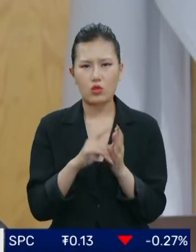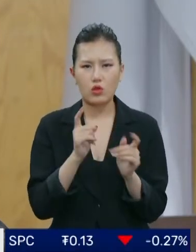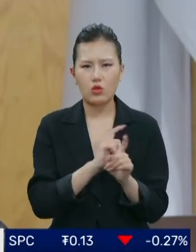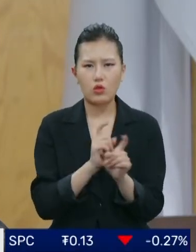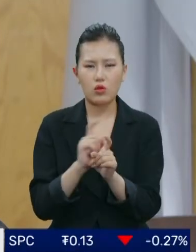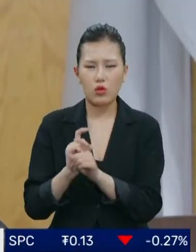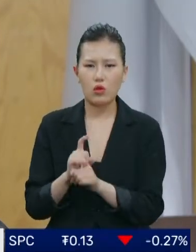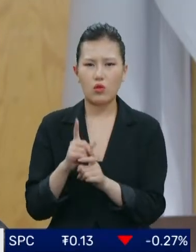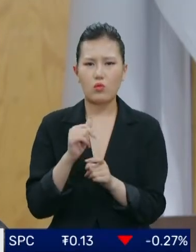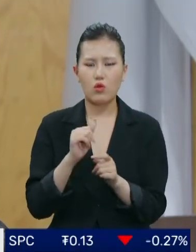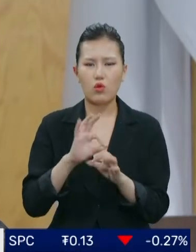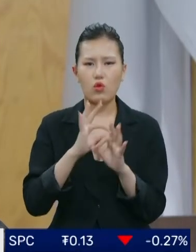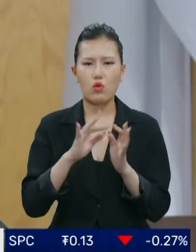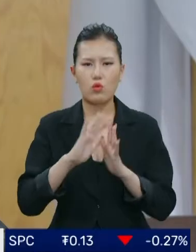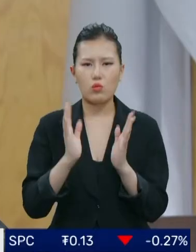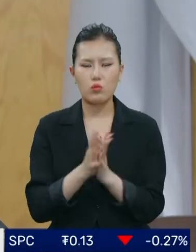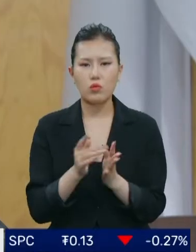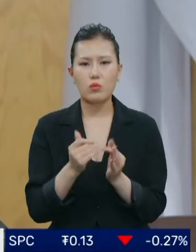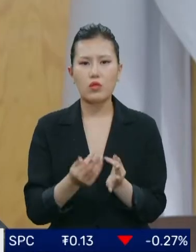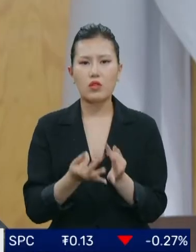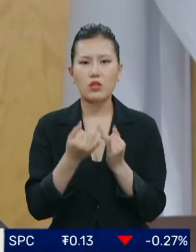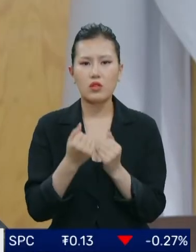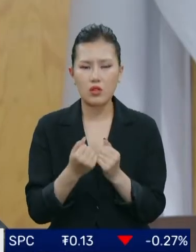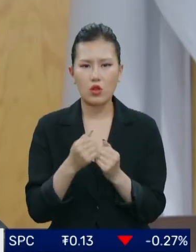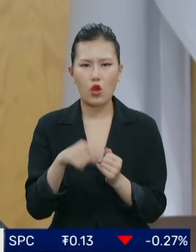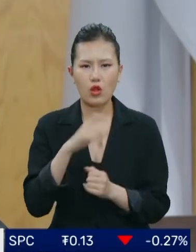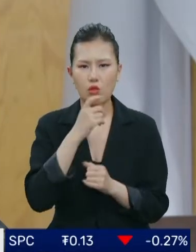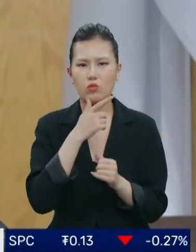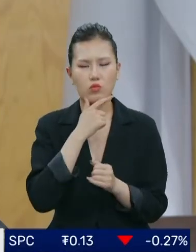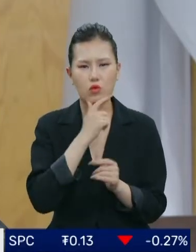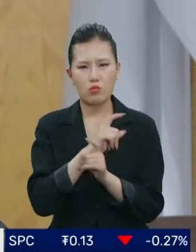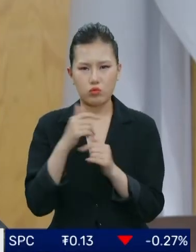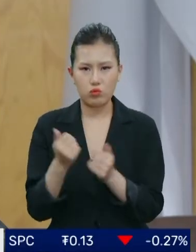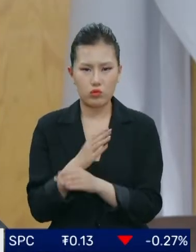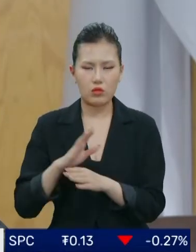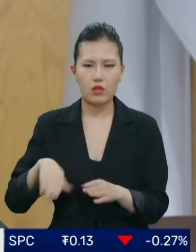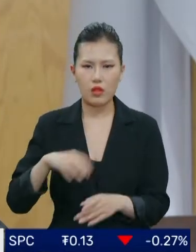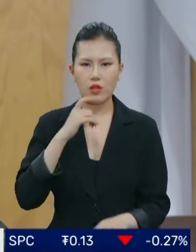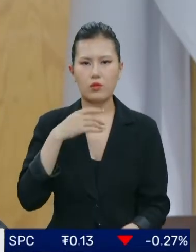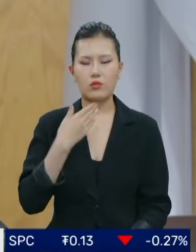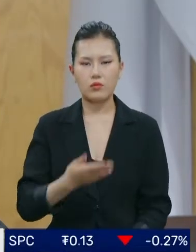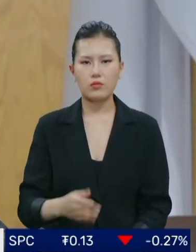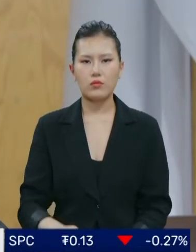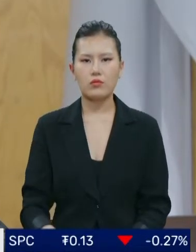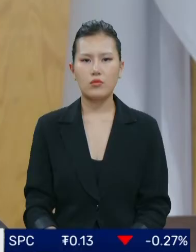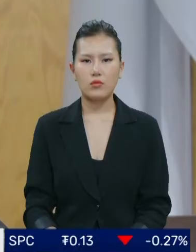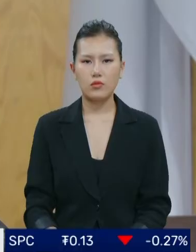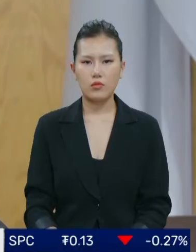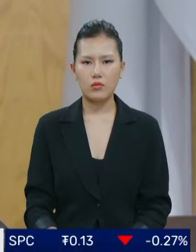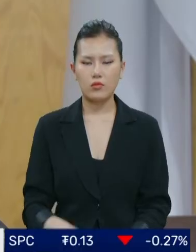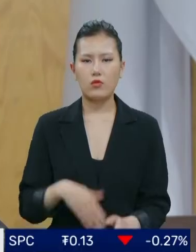хохирол гарч байгаа гэдэг одоо нийт дүнгээр зөвлөд гарна. За ослын гарсан асуудлын шалтгааны хувьд